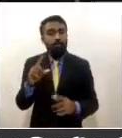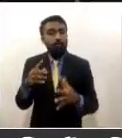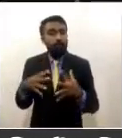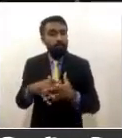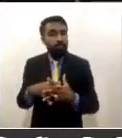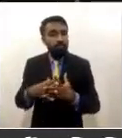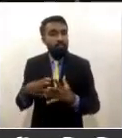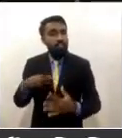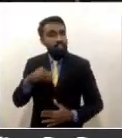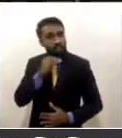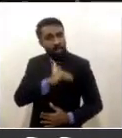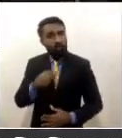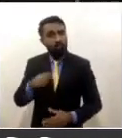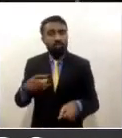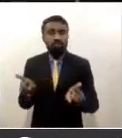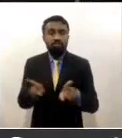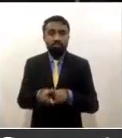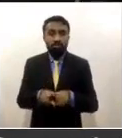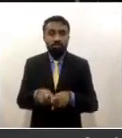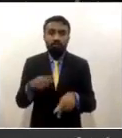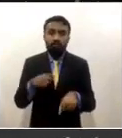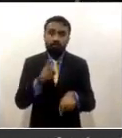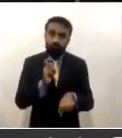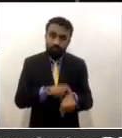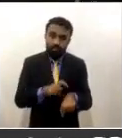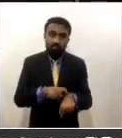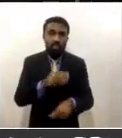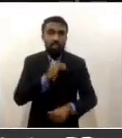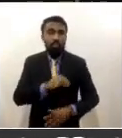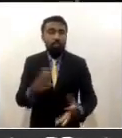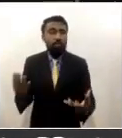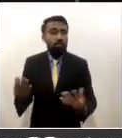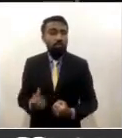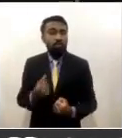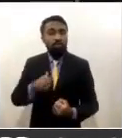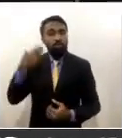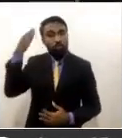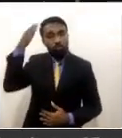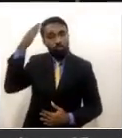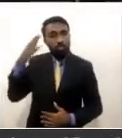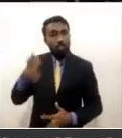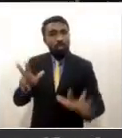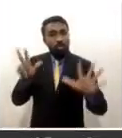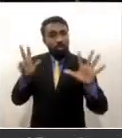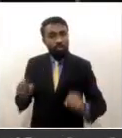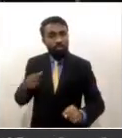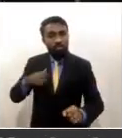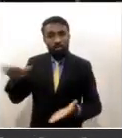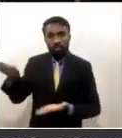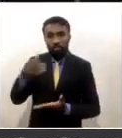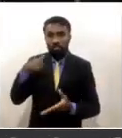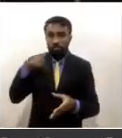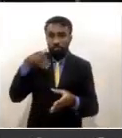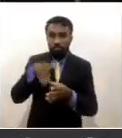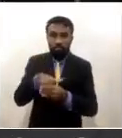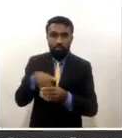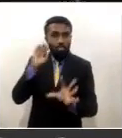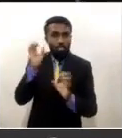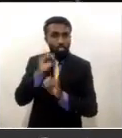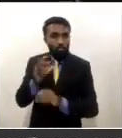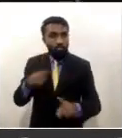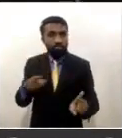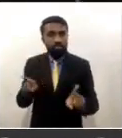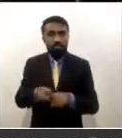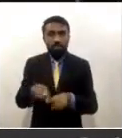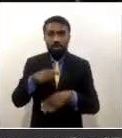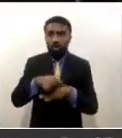කරන්නේ. දැන් මේ වෙලාවෙත් ඒගොල්ලෝ ආව ගන්නවා. මේ වෙලාවේ පොල් තෙල් මෙට්‍රික් ටෝන් 8000ක් විතර උන්ගේ ගබඩාවල තියෙනවා අපිට තොරතුරු තියෙන විදිහට. දැන් මේ ෆාම් ඔයිල් අඩු කිරීම හරහා මොකක්ද